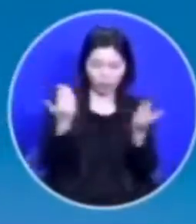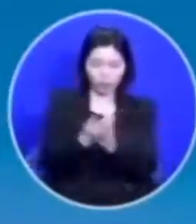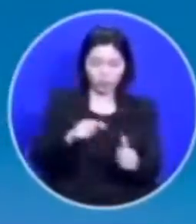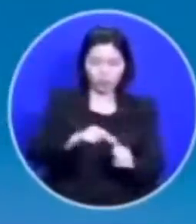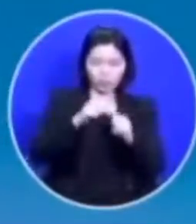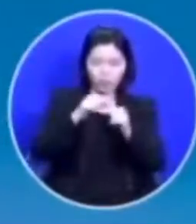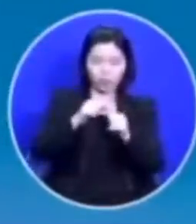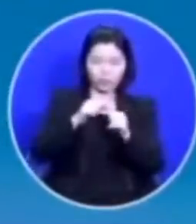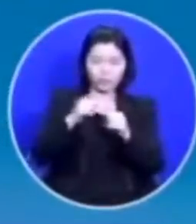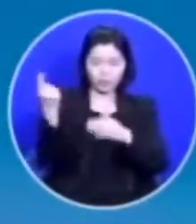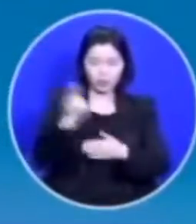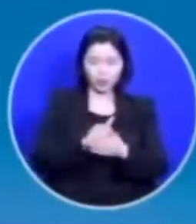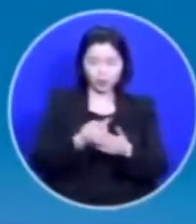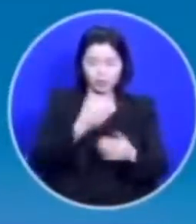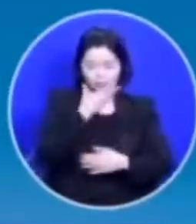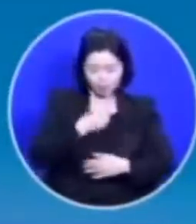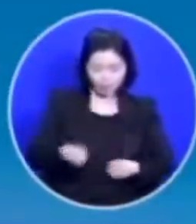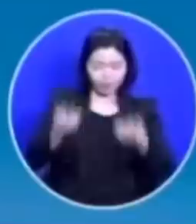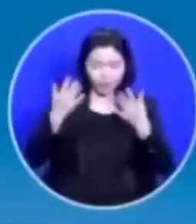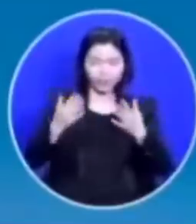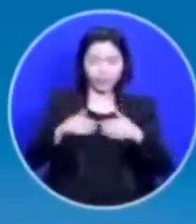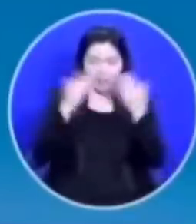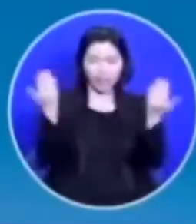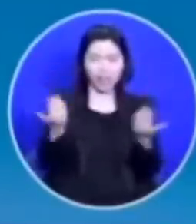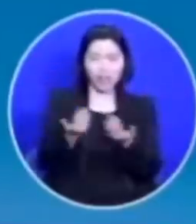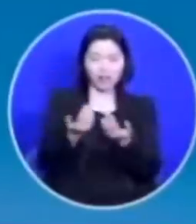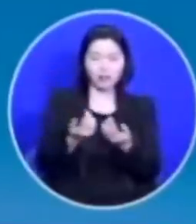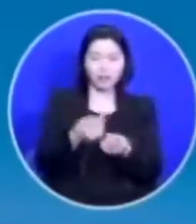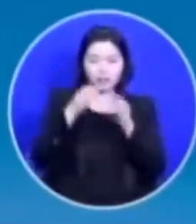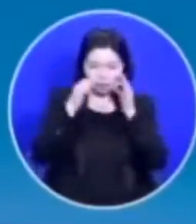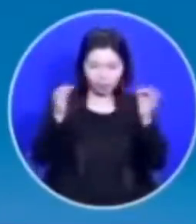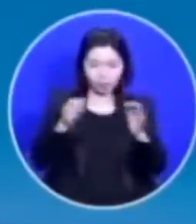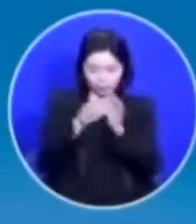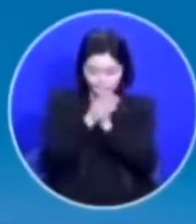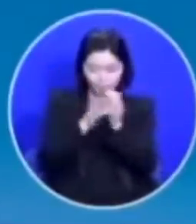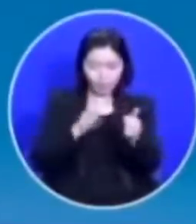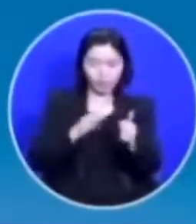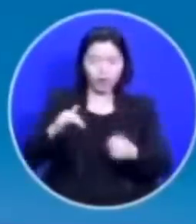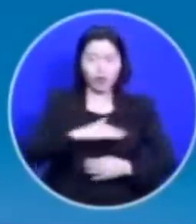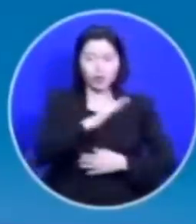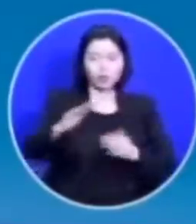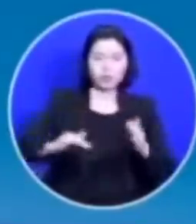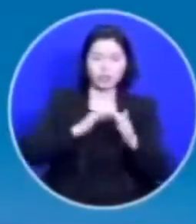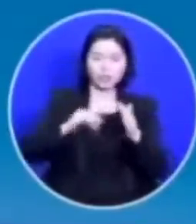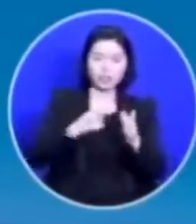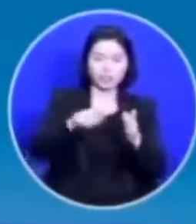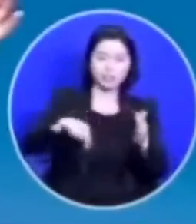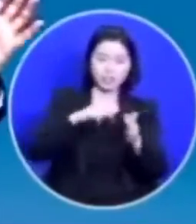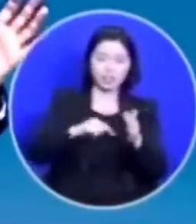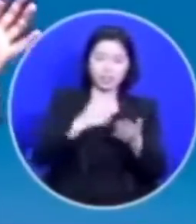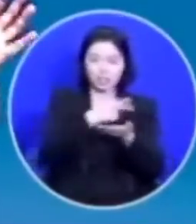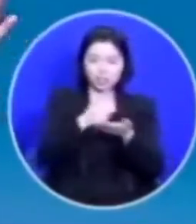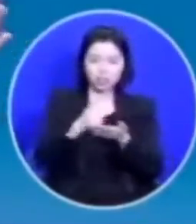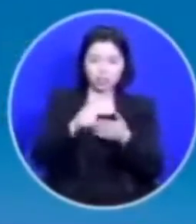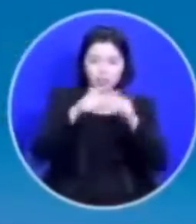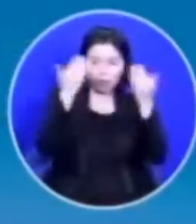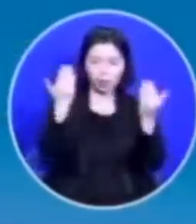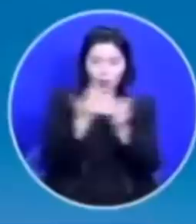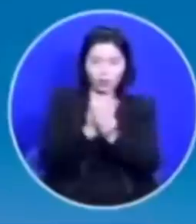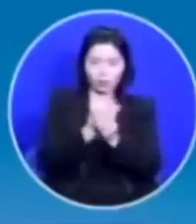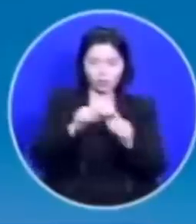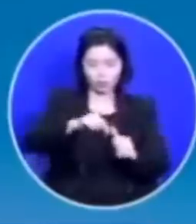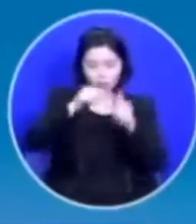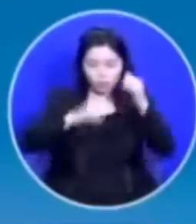축원합니다 우리 같이 통성으로 기도하겠습니다 우리의 가정 안에 우리 주님의 완전한 구원의 역사가